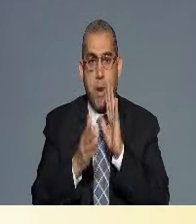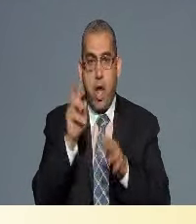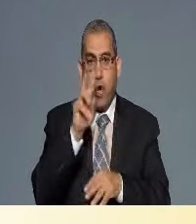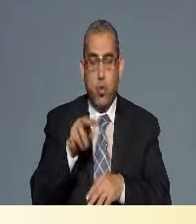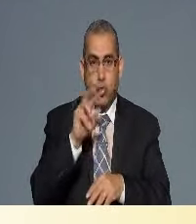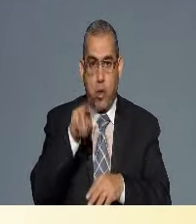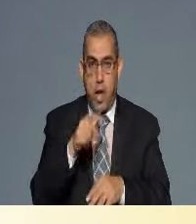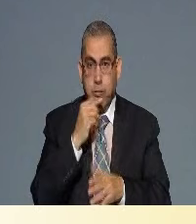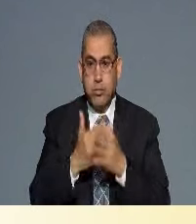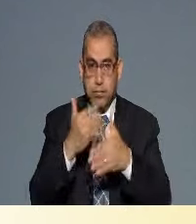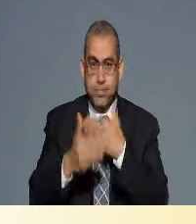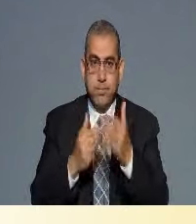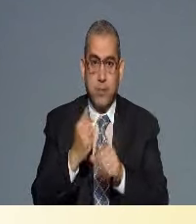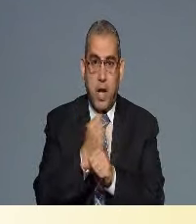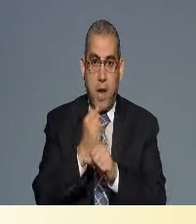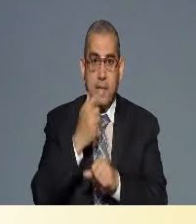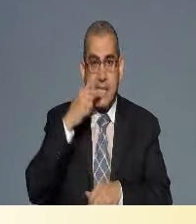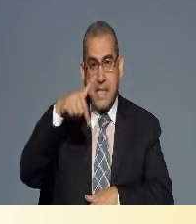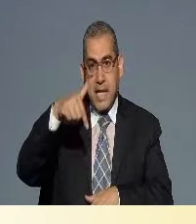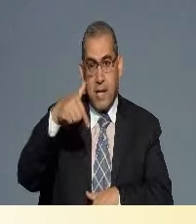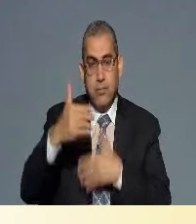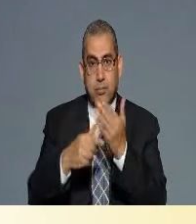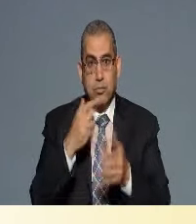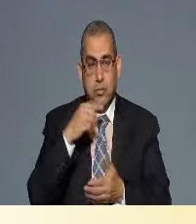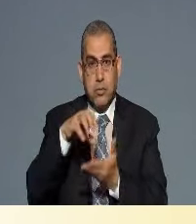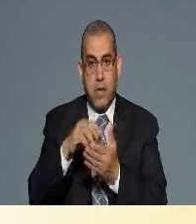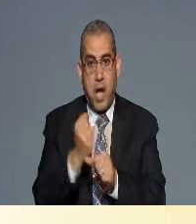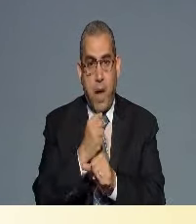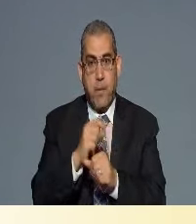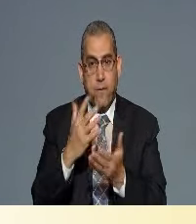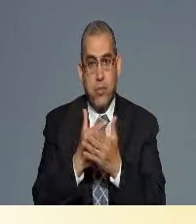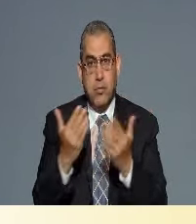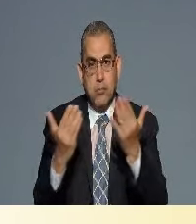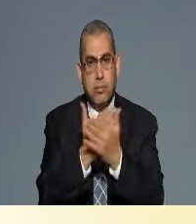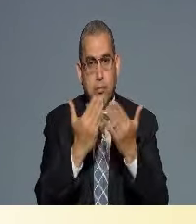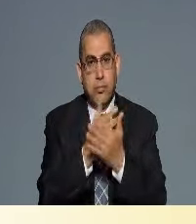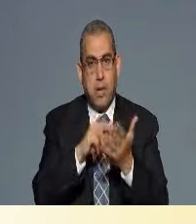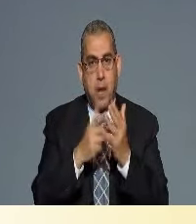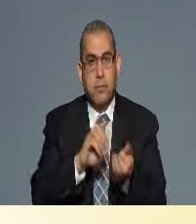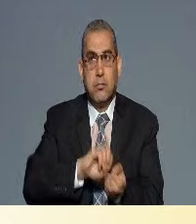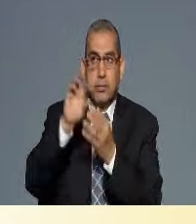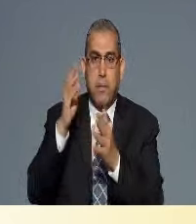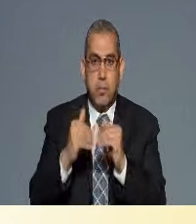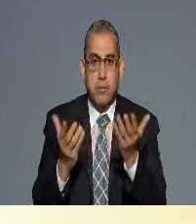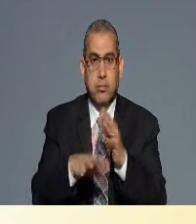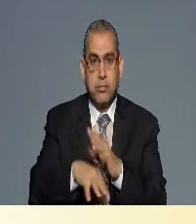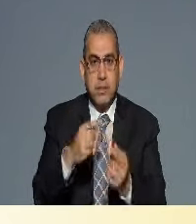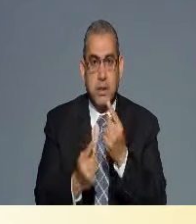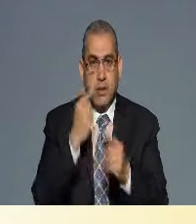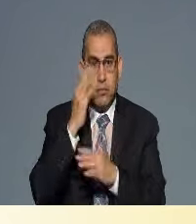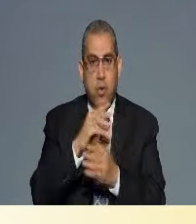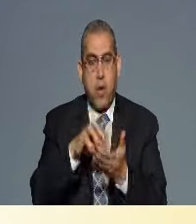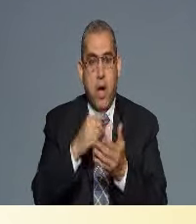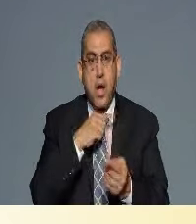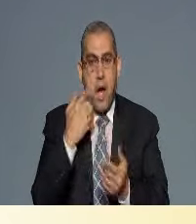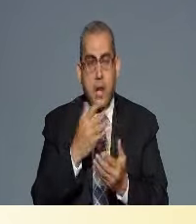الفترة السابقة عن خلال الست أعوام ما بين فرصة وفرصة بديلة لإحلال واردات وصادرات في من محاصيل استراتيجية وخضر